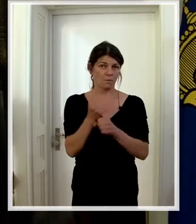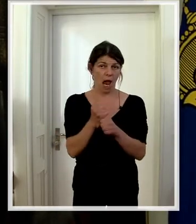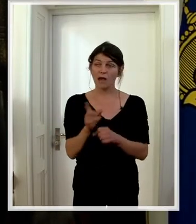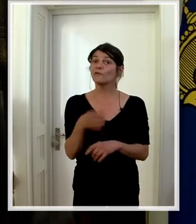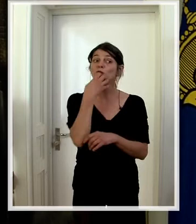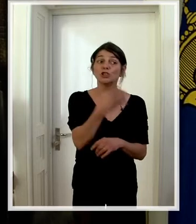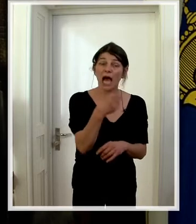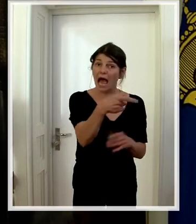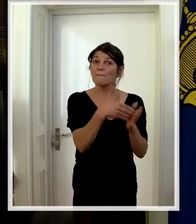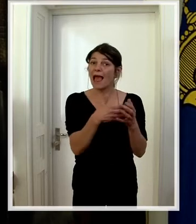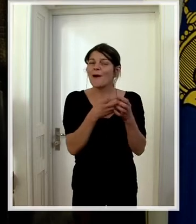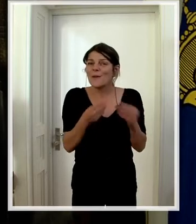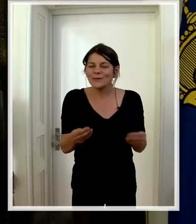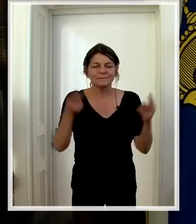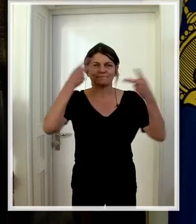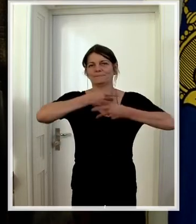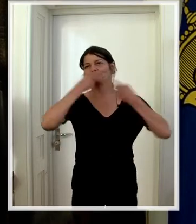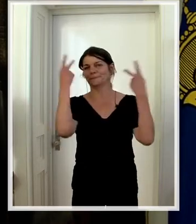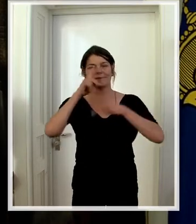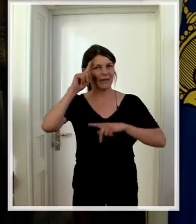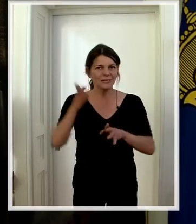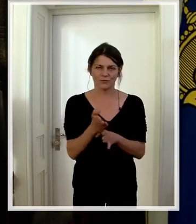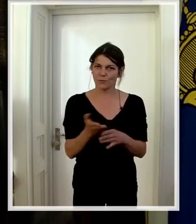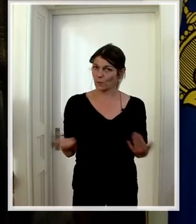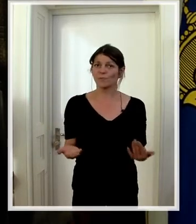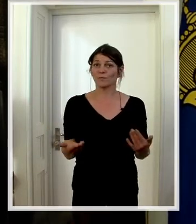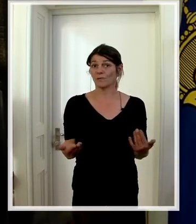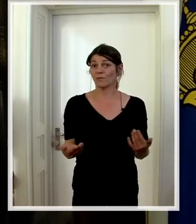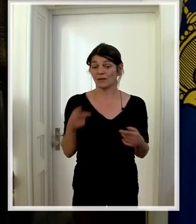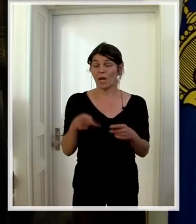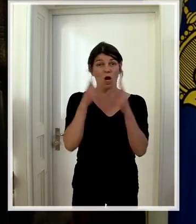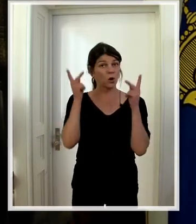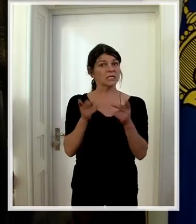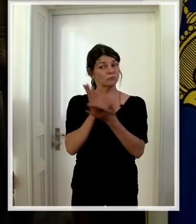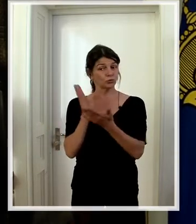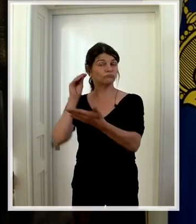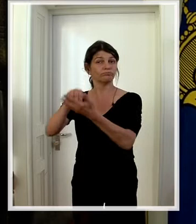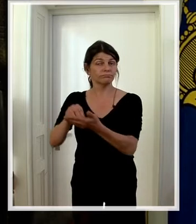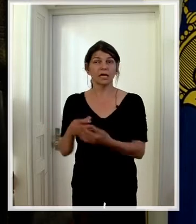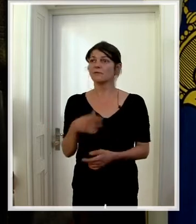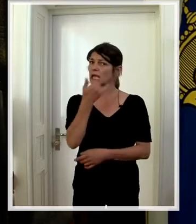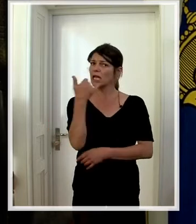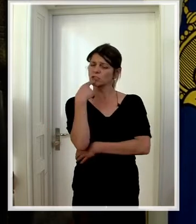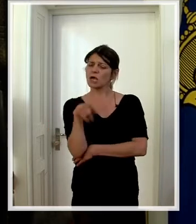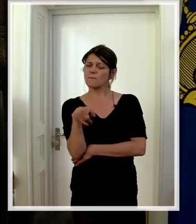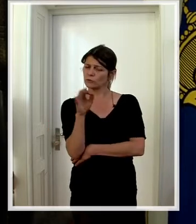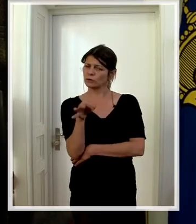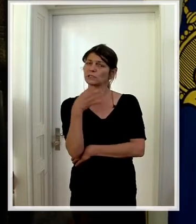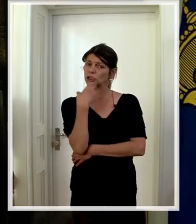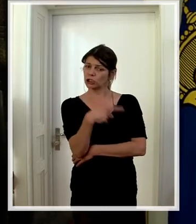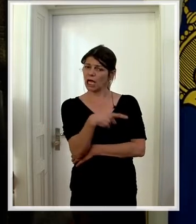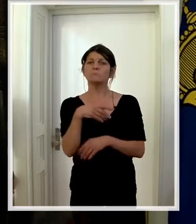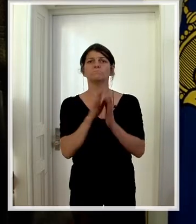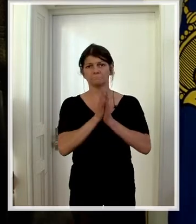Schaan Lösungen braucht, ist selbstverständlich klar und seit wir es jetzt in dem Konzept drin geschrieben haben, seht ihr jeder, jawohl, für Schaan bitte